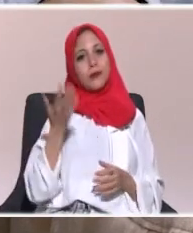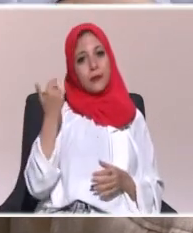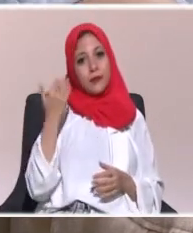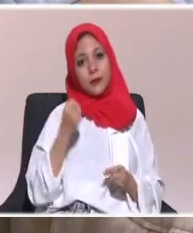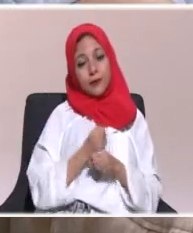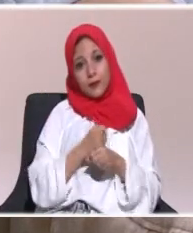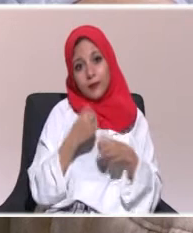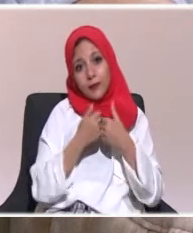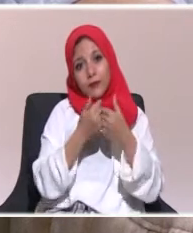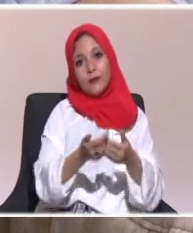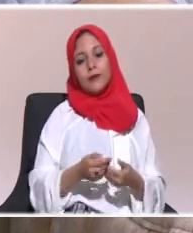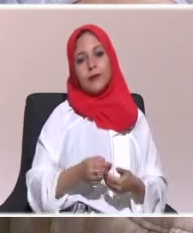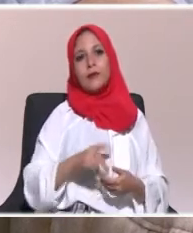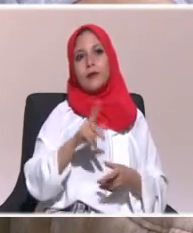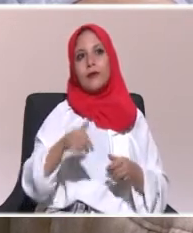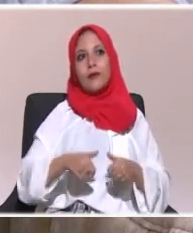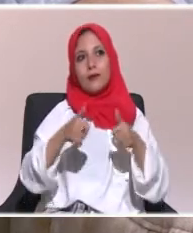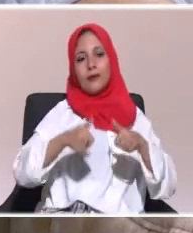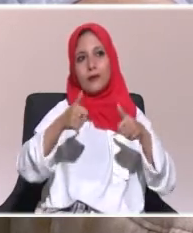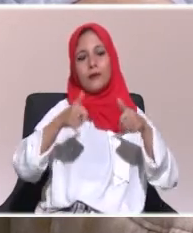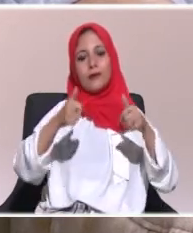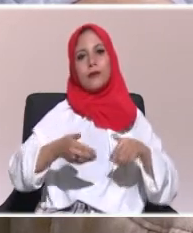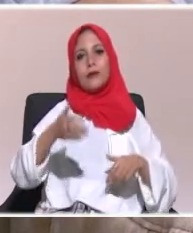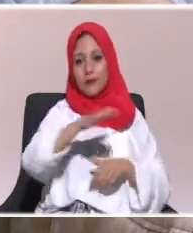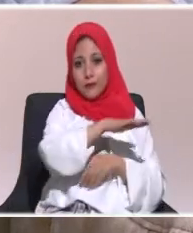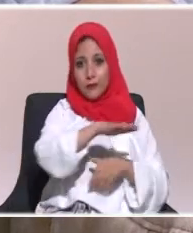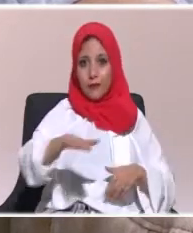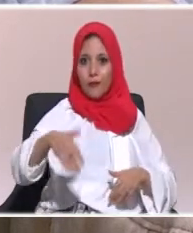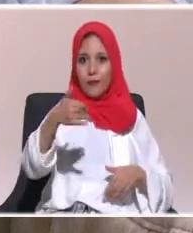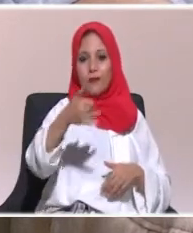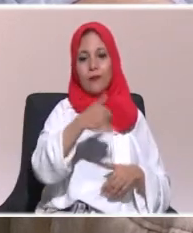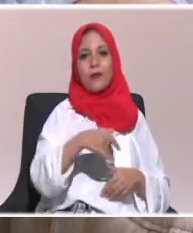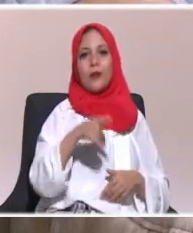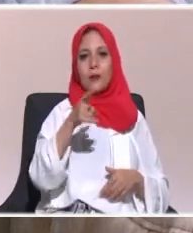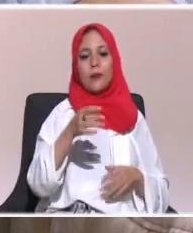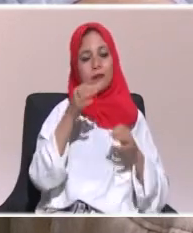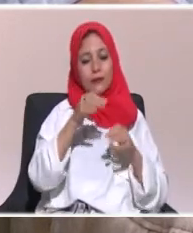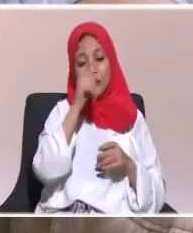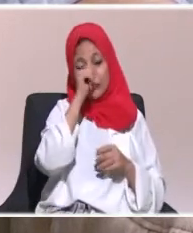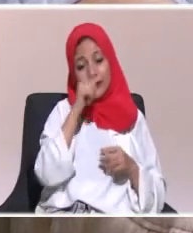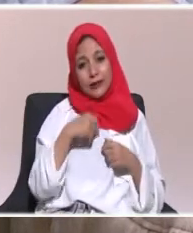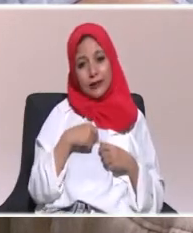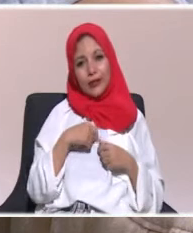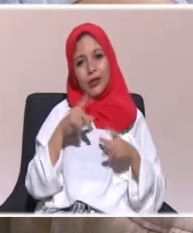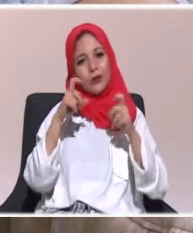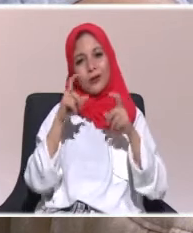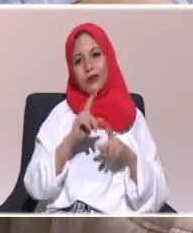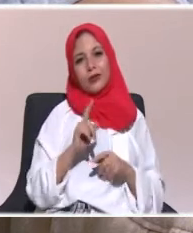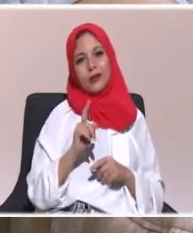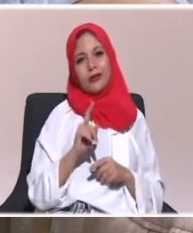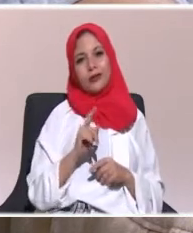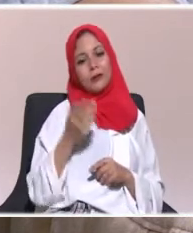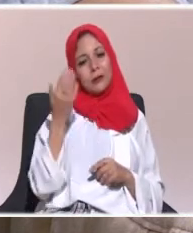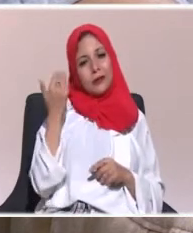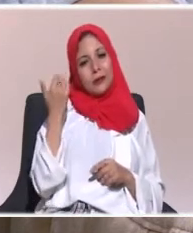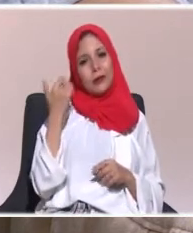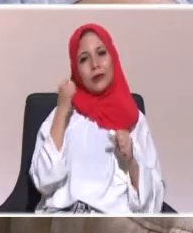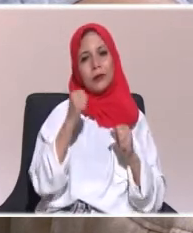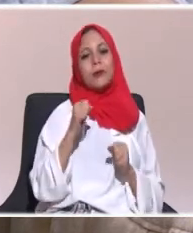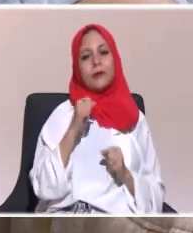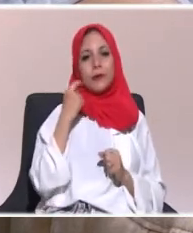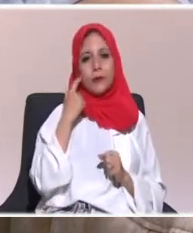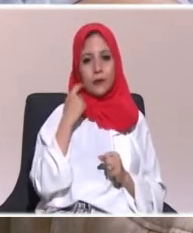مسرح من انجح المسرحيات اللي عملتها في حياتي، ولكن من سوء الحظ لم تصور. كان اسمها